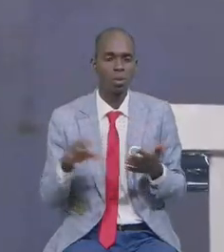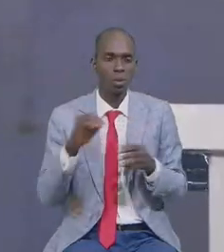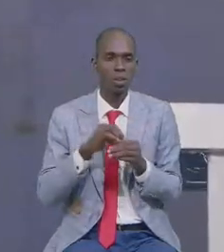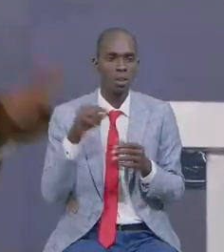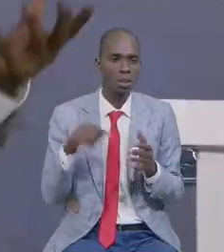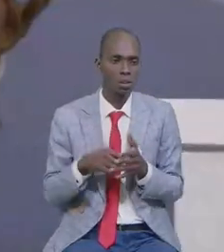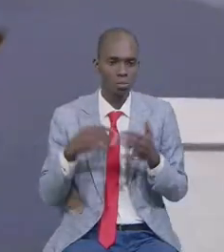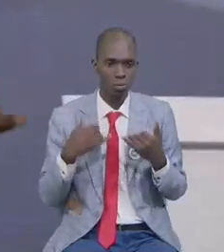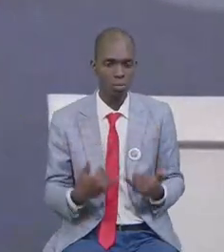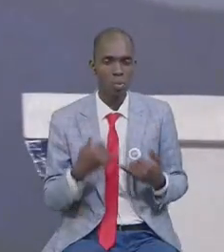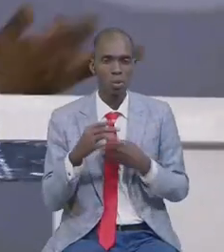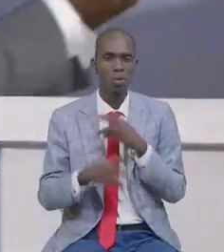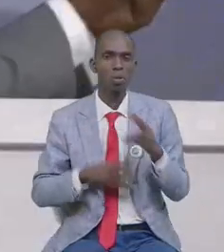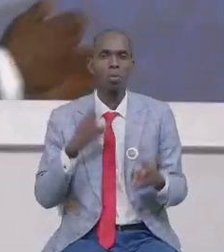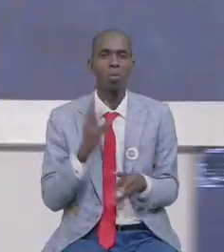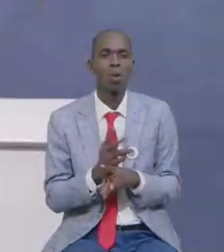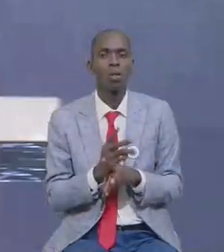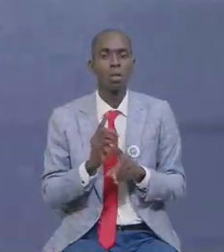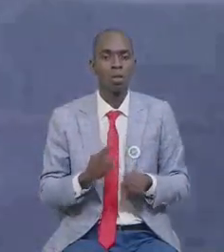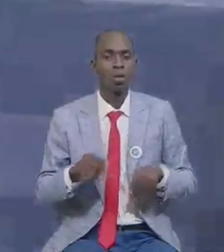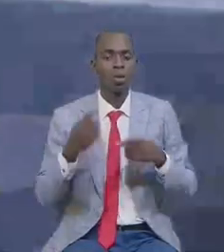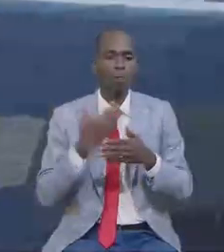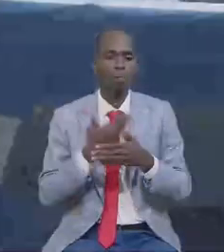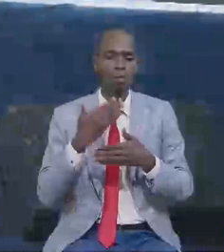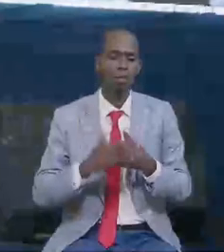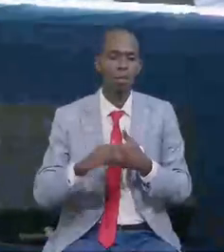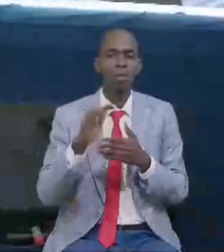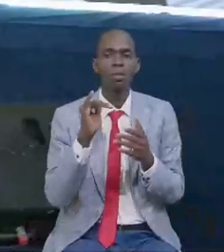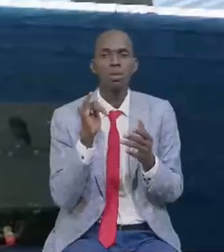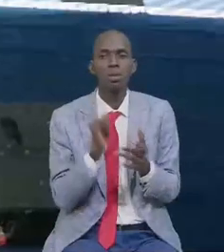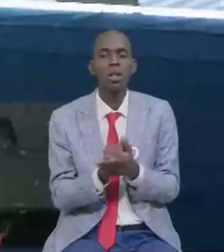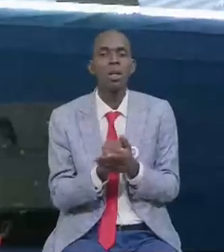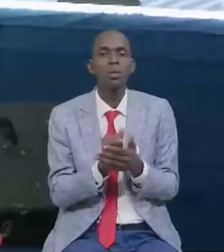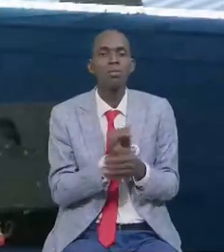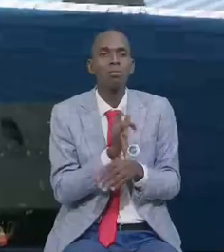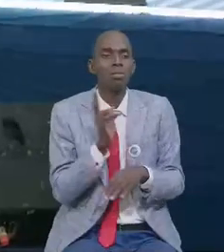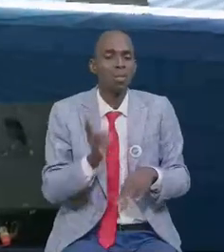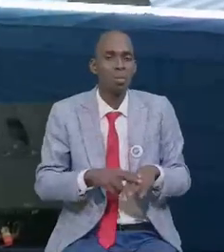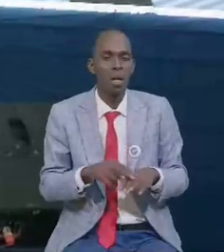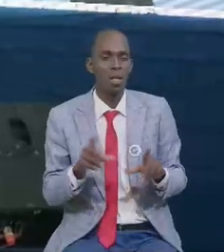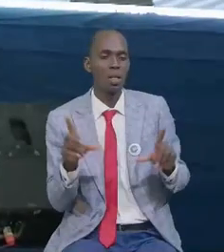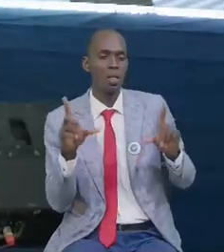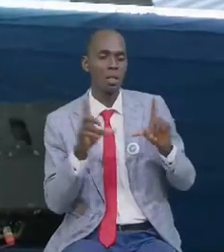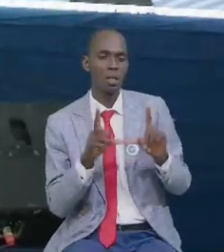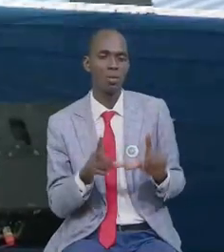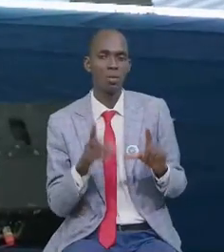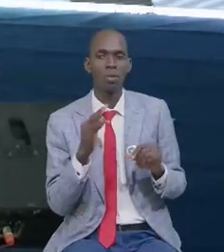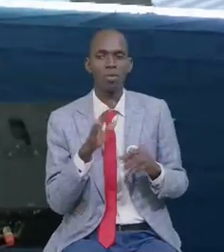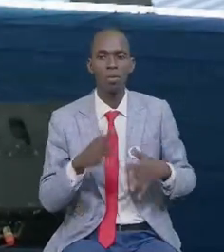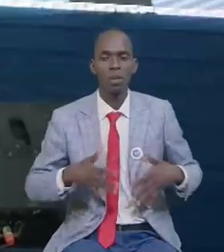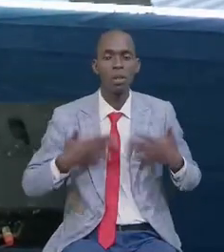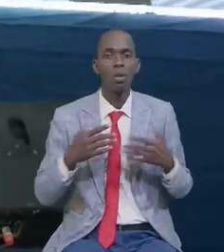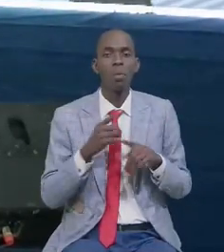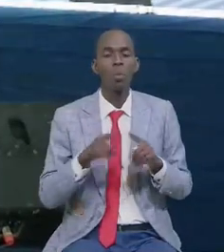siècle présent, aller au-delà de ce niveau initial de votre vie. Mais croissez dans la